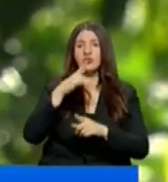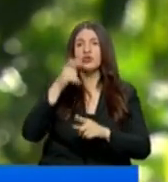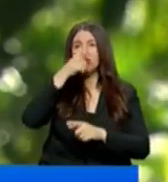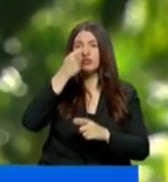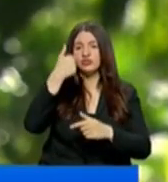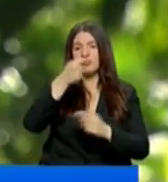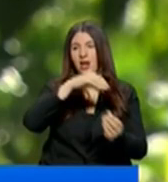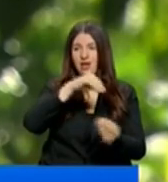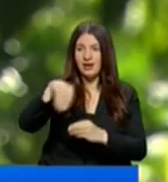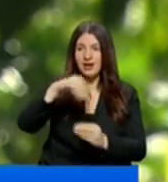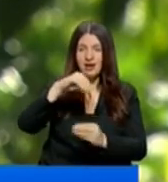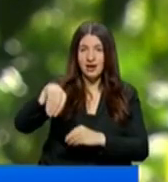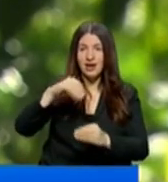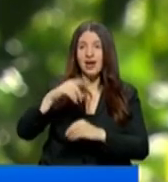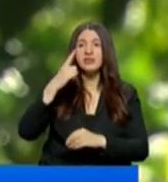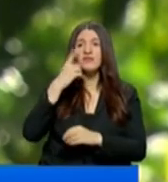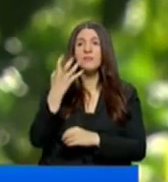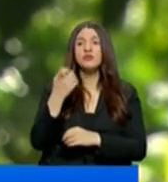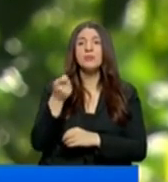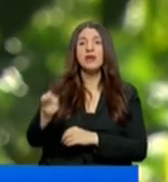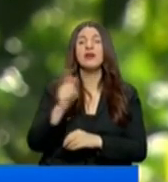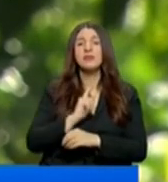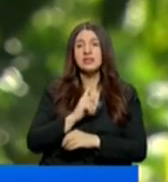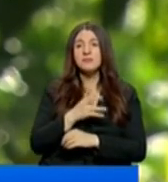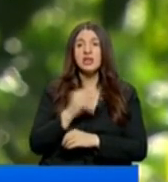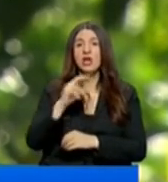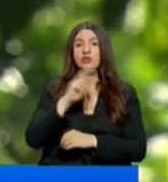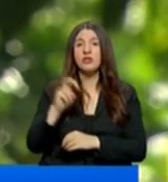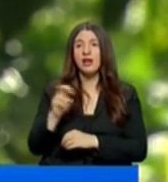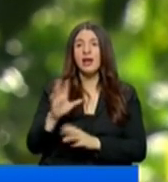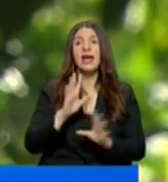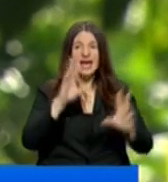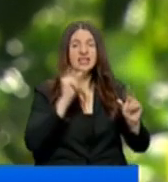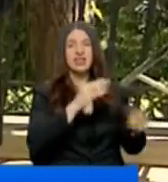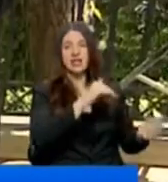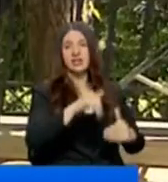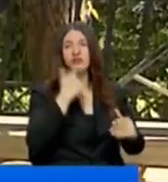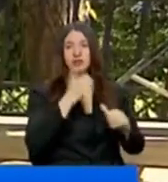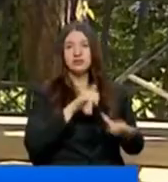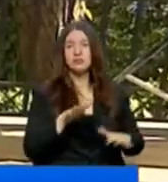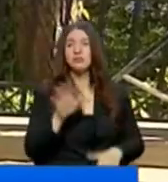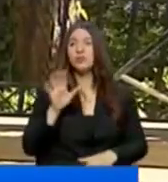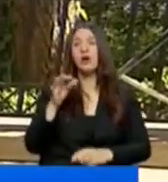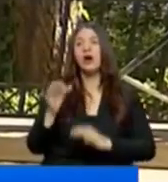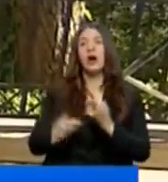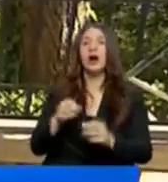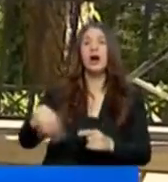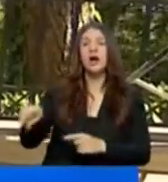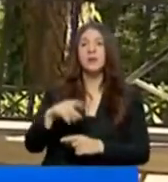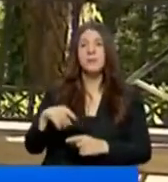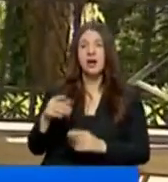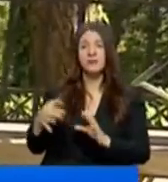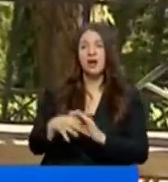paraları getirdiler. Devlete 5 kuruş vermediler. Milyon dolarlar. Yeter getirdim. Ki getir diyor çünkü sistem. Hayır efendim, akrabayı